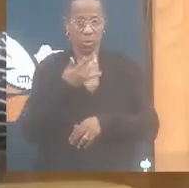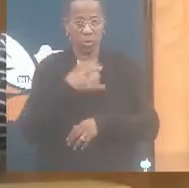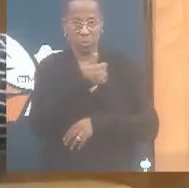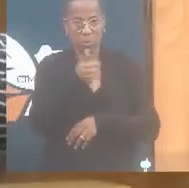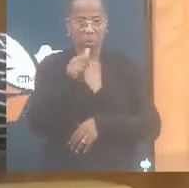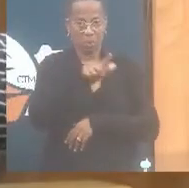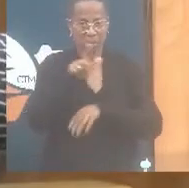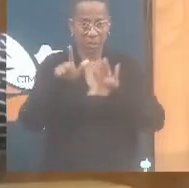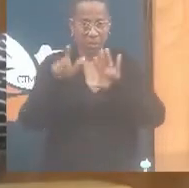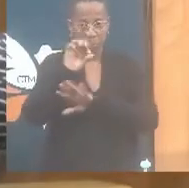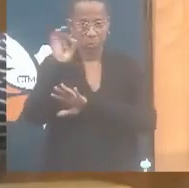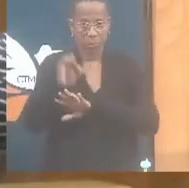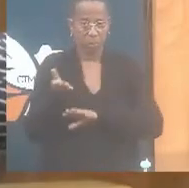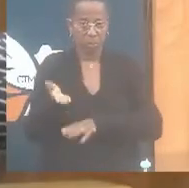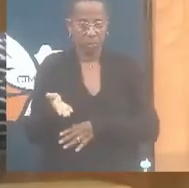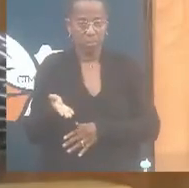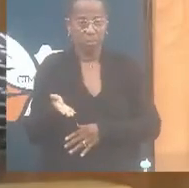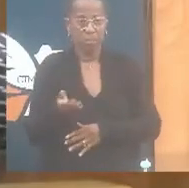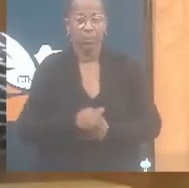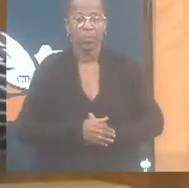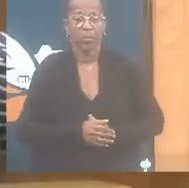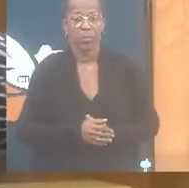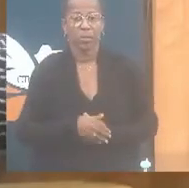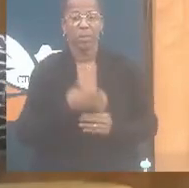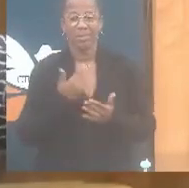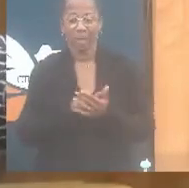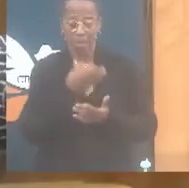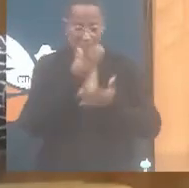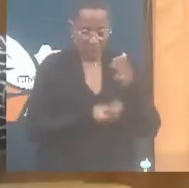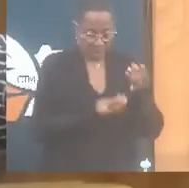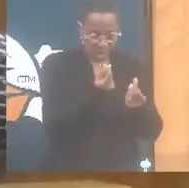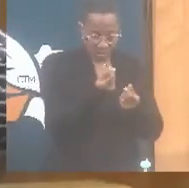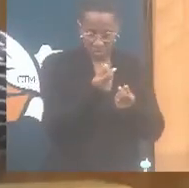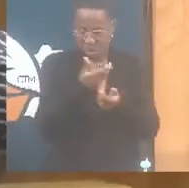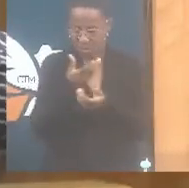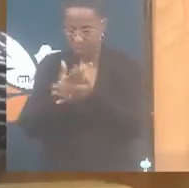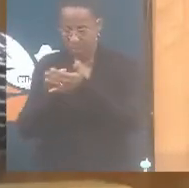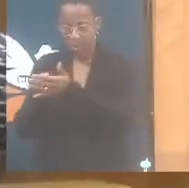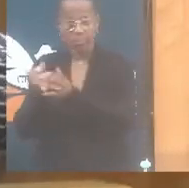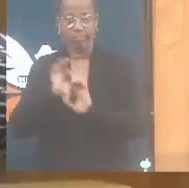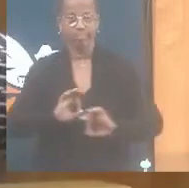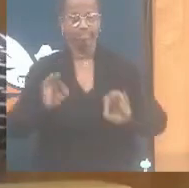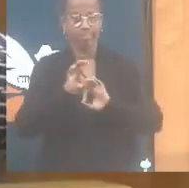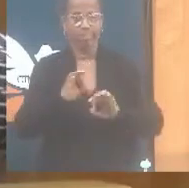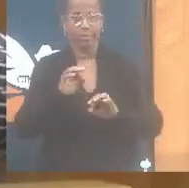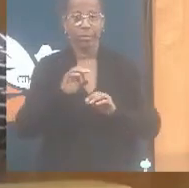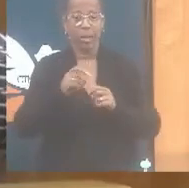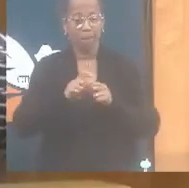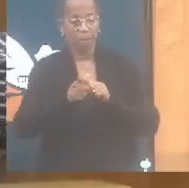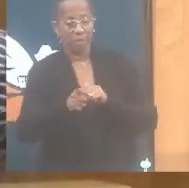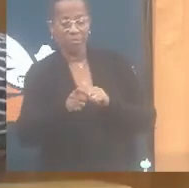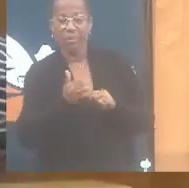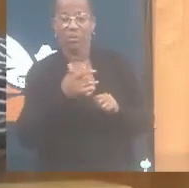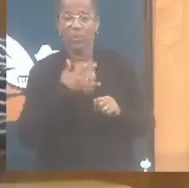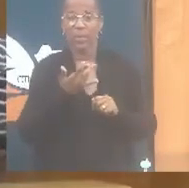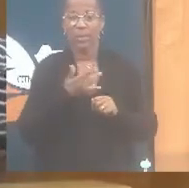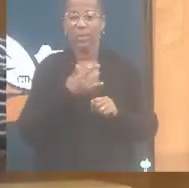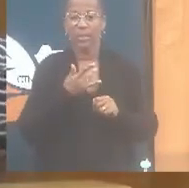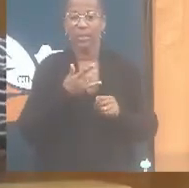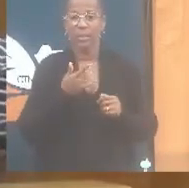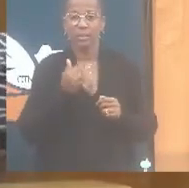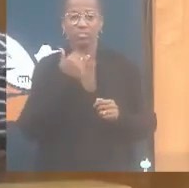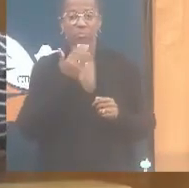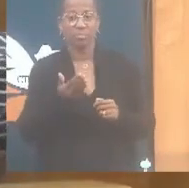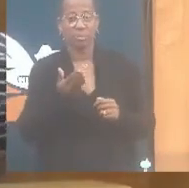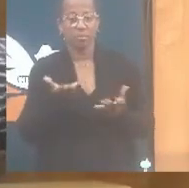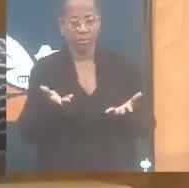de cette somme. Donc ce n'est pas la ressource qui manquait, mais c'est une incapacité à la mobiliser. Alors qu'il y a des chantiers qui